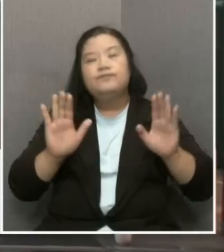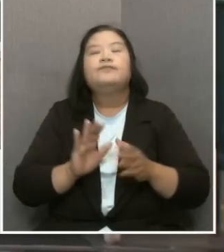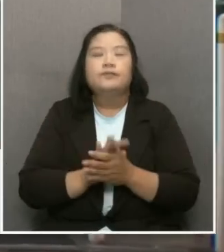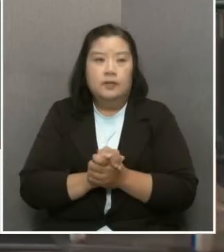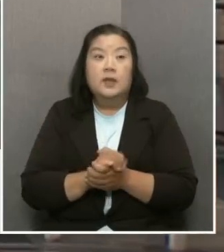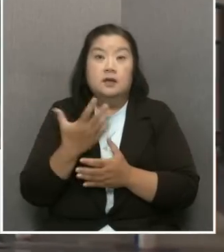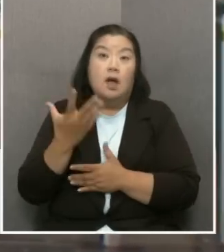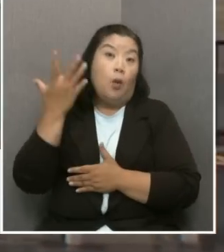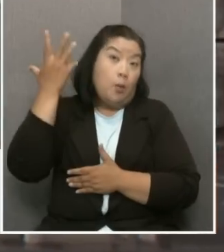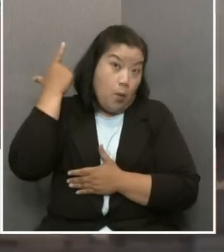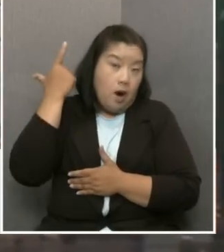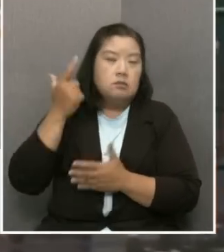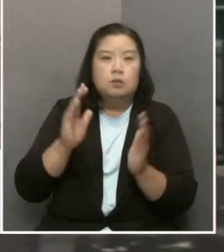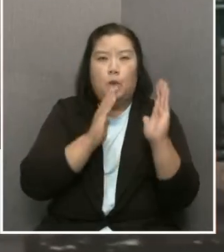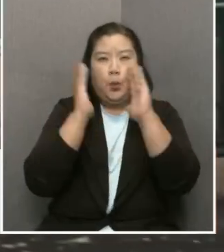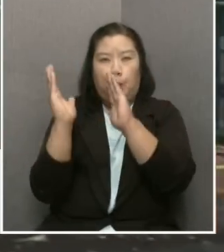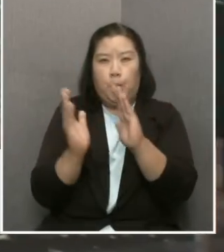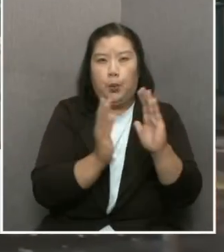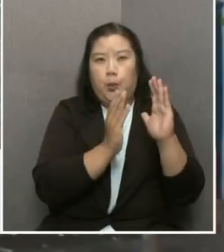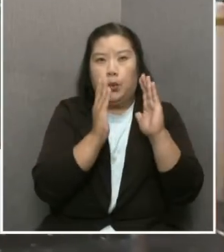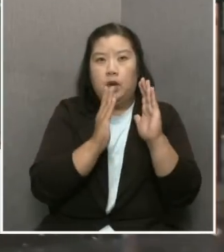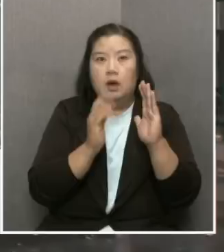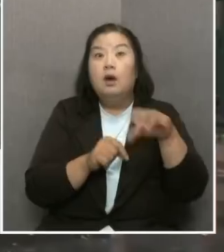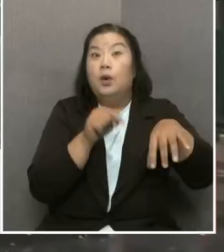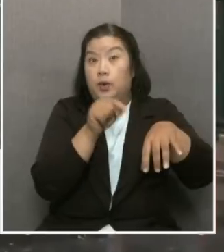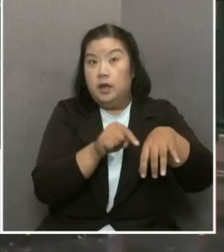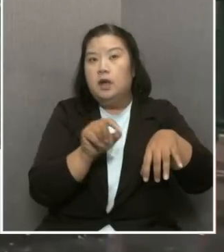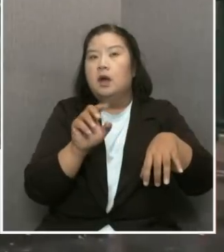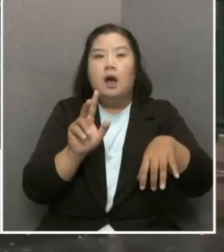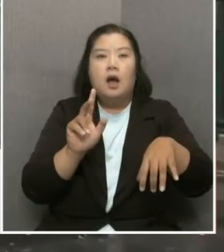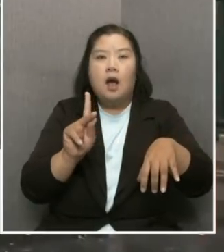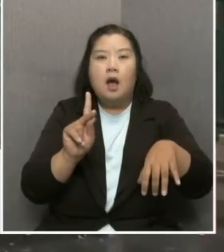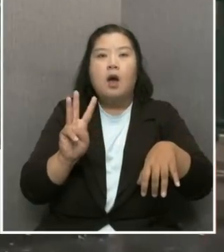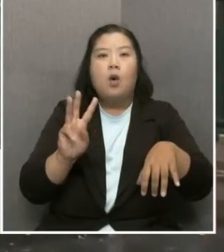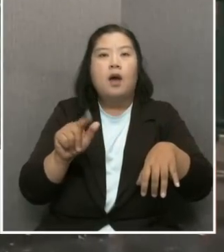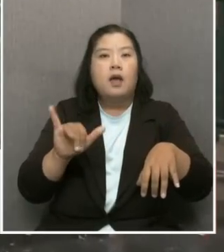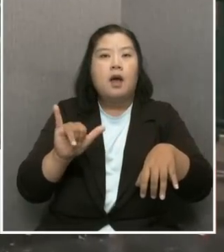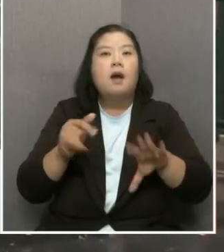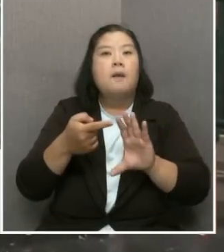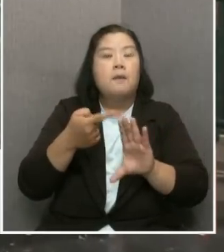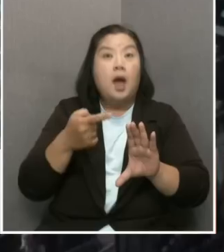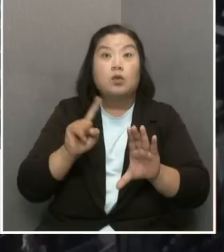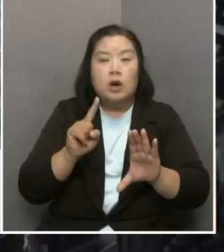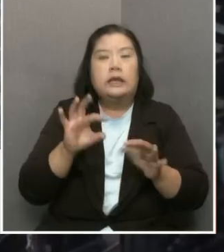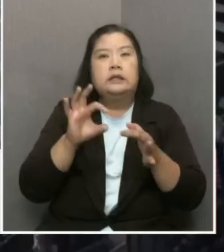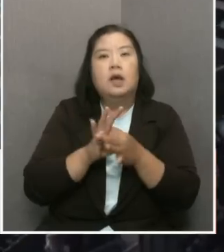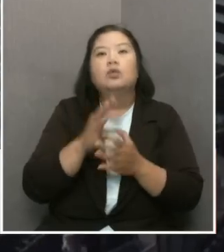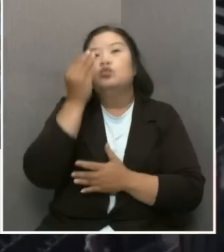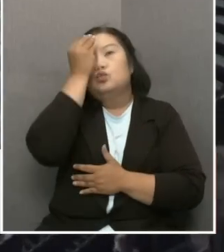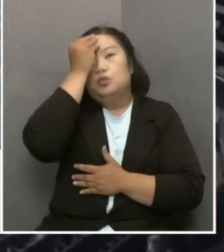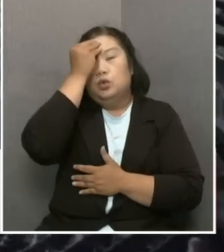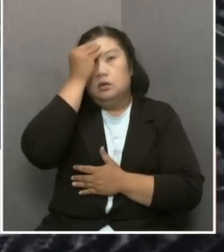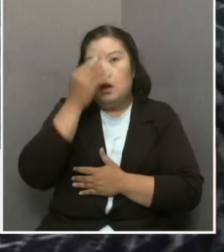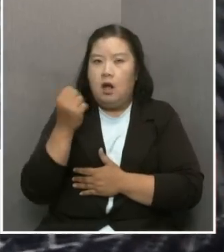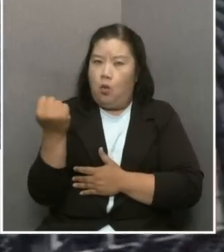านนี้ไต้ฝุ่นแรงพัดขึ้นฝั่งที่จังหวัดวากายามะแล้วก็ถล่มทั่วภาคตะวันตกของญี่ปุ่นด้วยความเร็วล